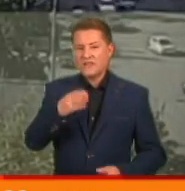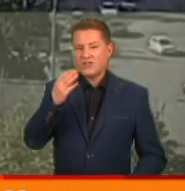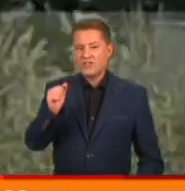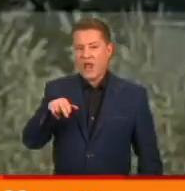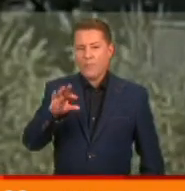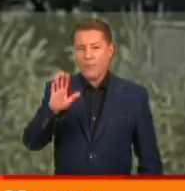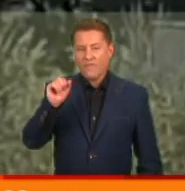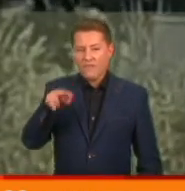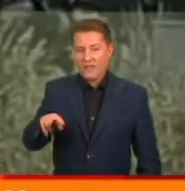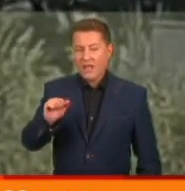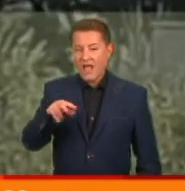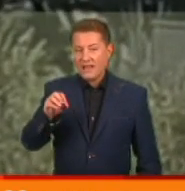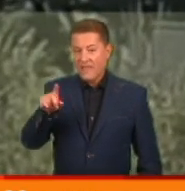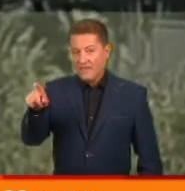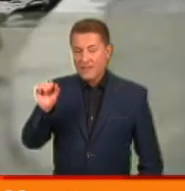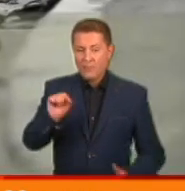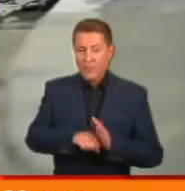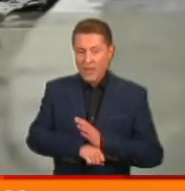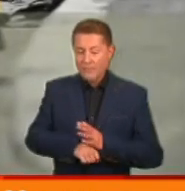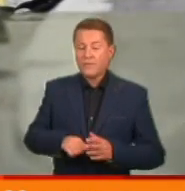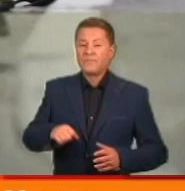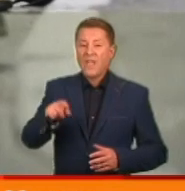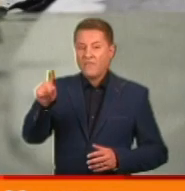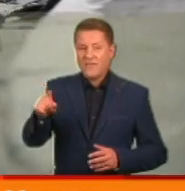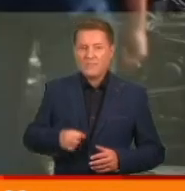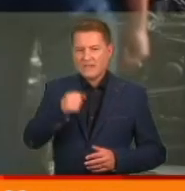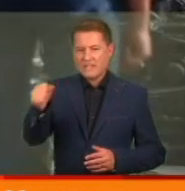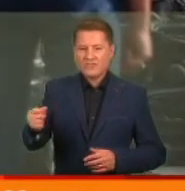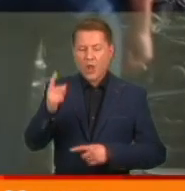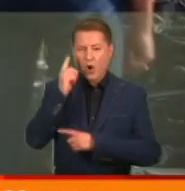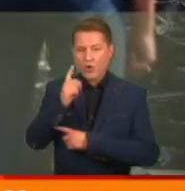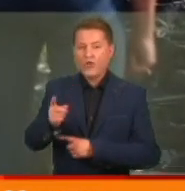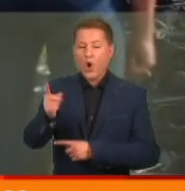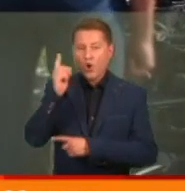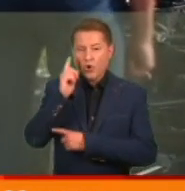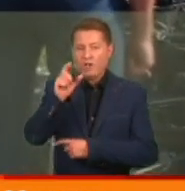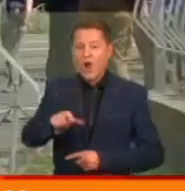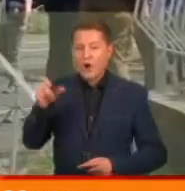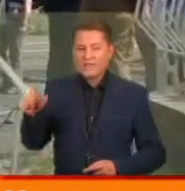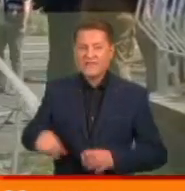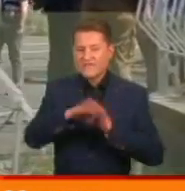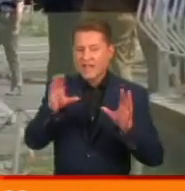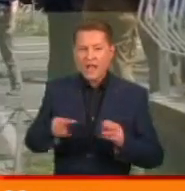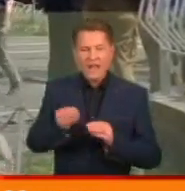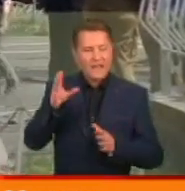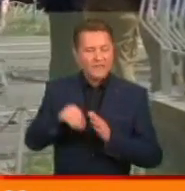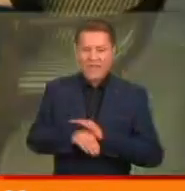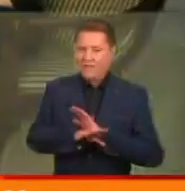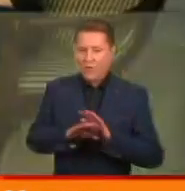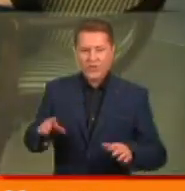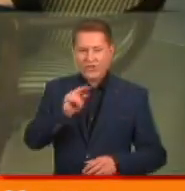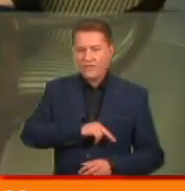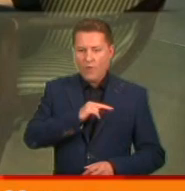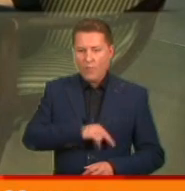Шаповал. Саме він призначав охоронців Вороненкову, хоча охорона осіб взагалі не входить в обов'язки ГУР.